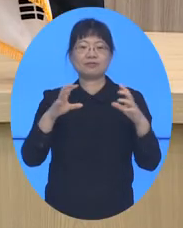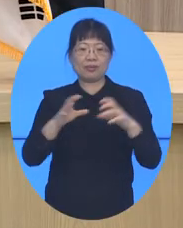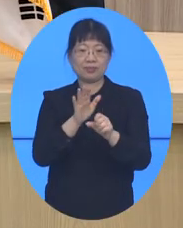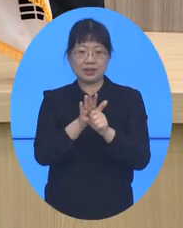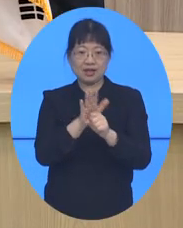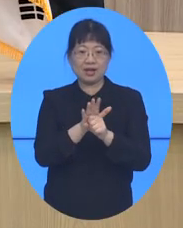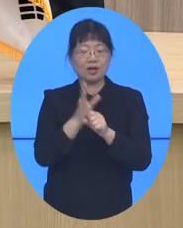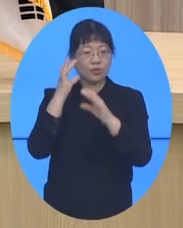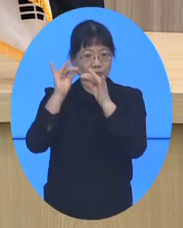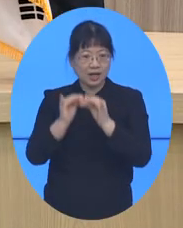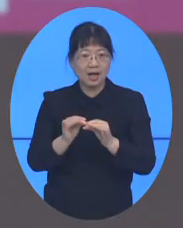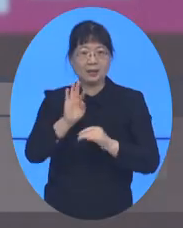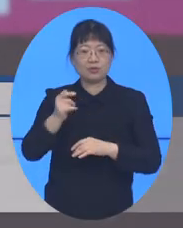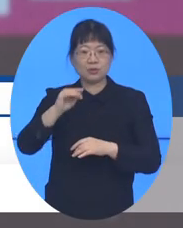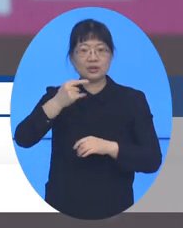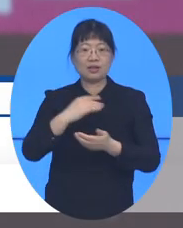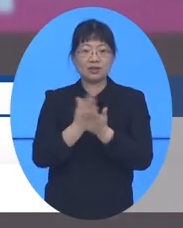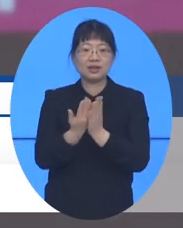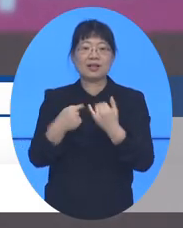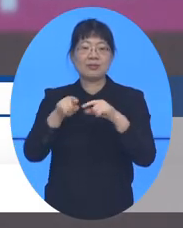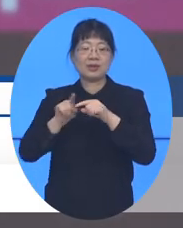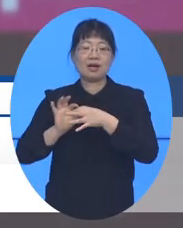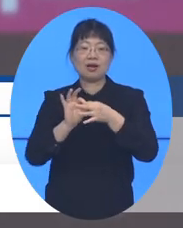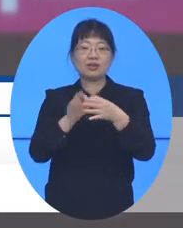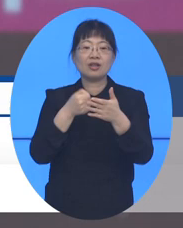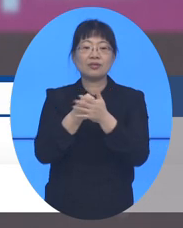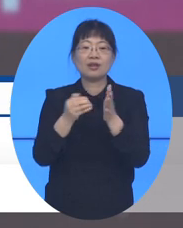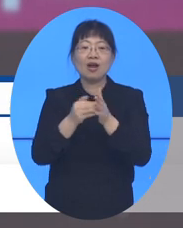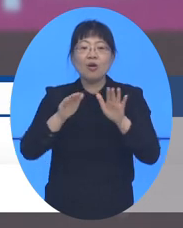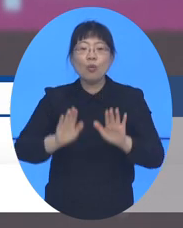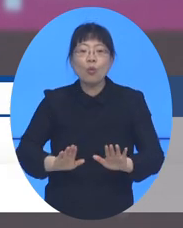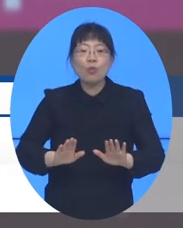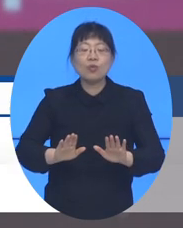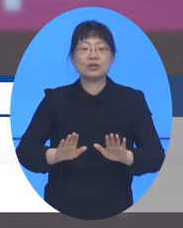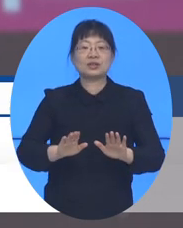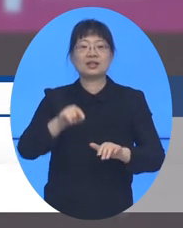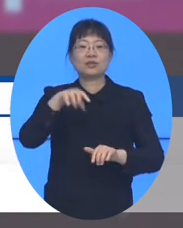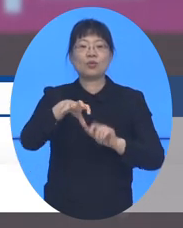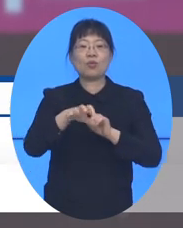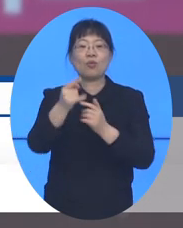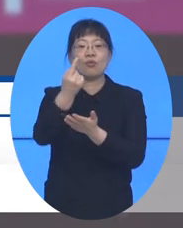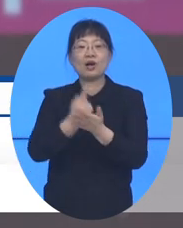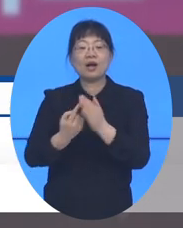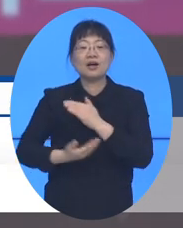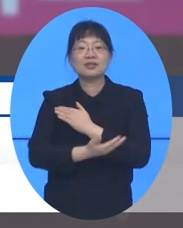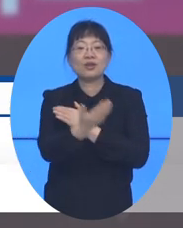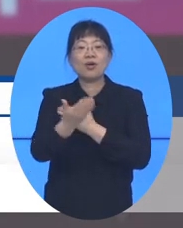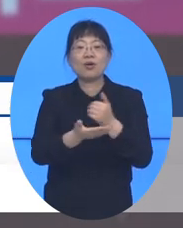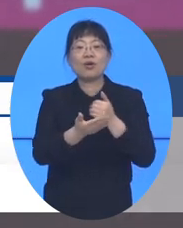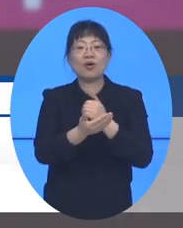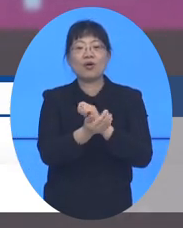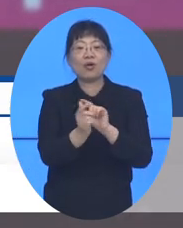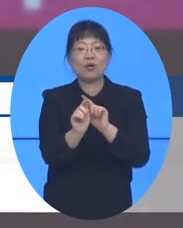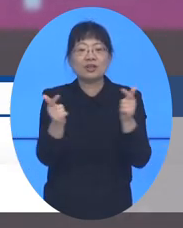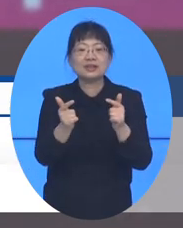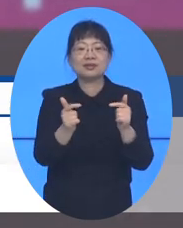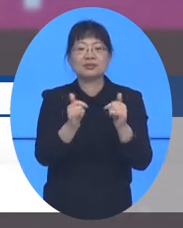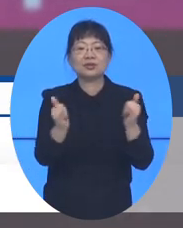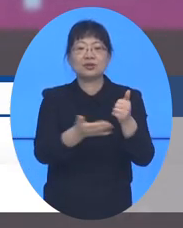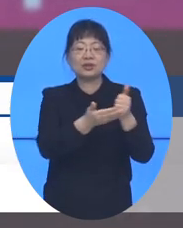경제협력을 이어가기로 했습니다. 저는 오늘 운동장에 오면서 여러분들을 초청했습니다.